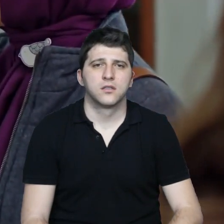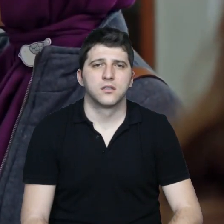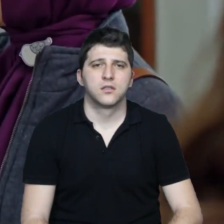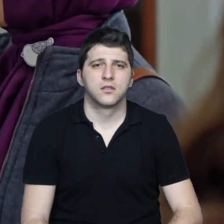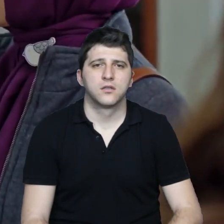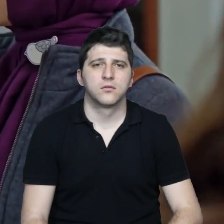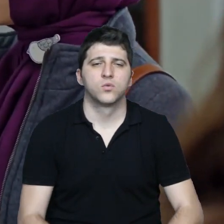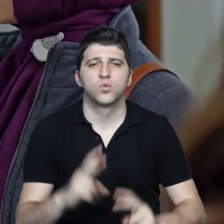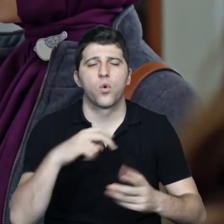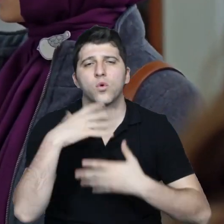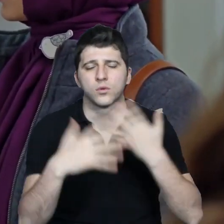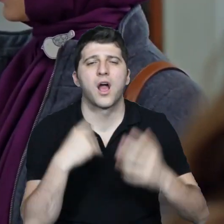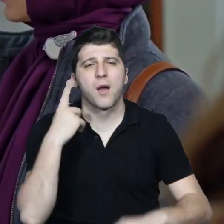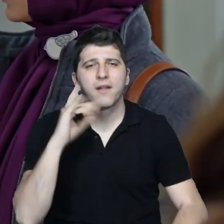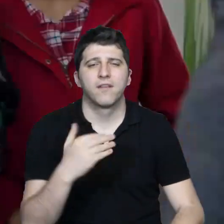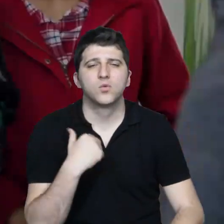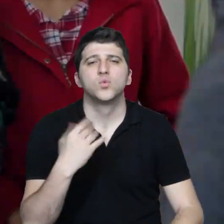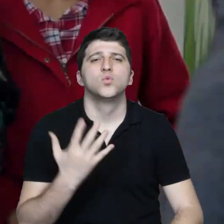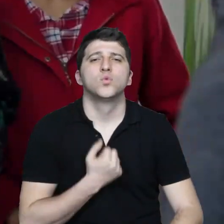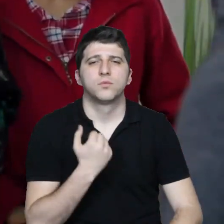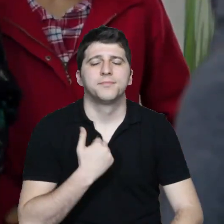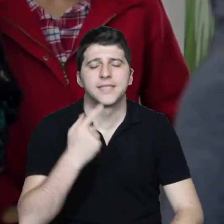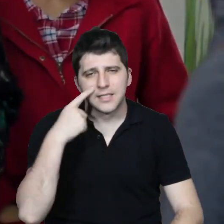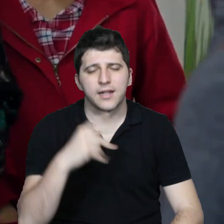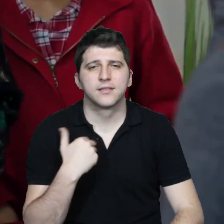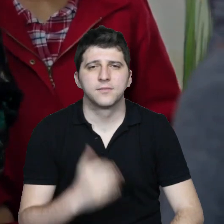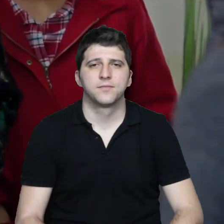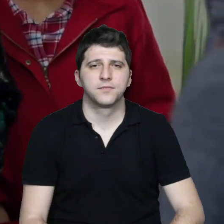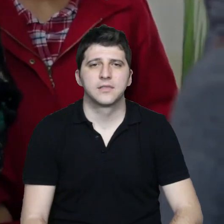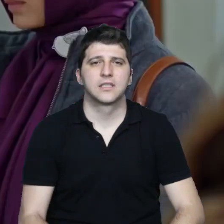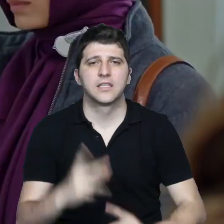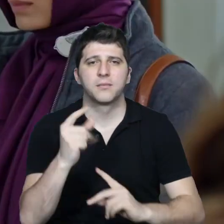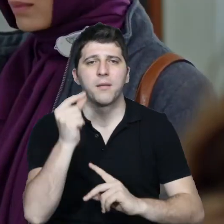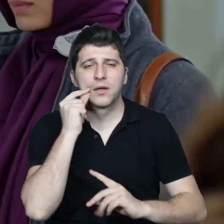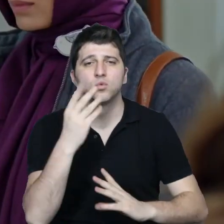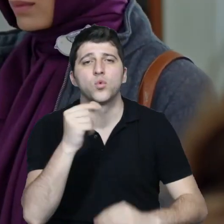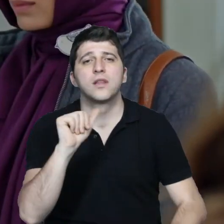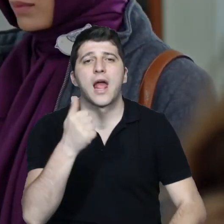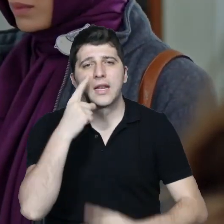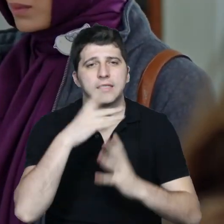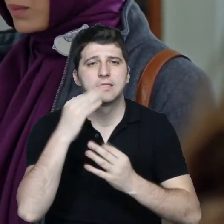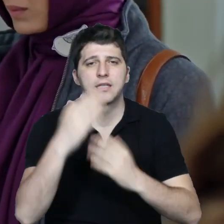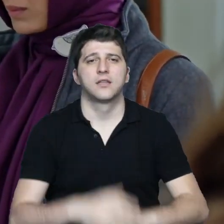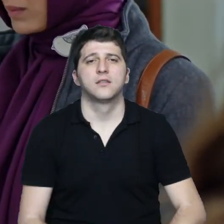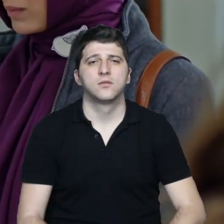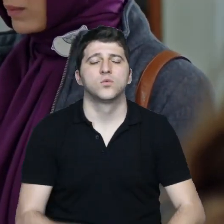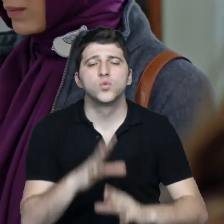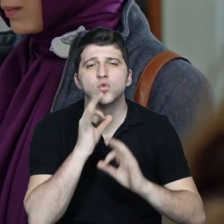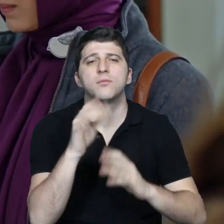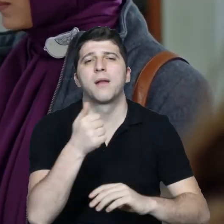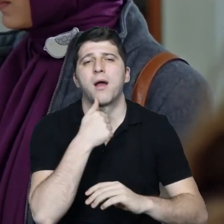Olup bitenden haberim var kızlar. Çok üzüldüm, inanın. İbrahim Bey çok değerli bir insan. Mükemmel bir